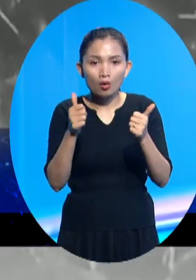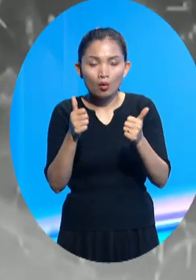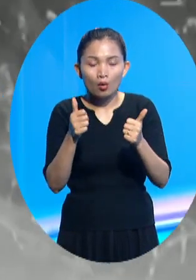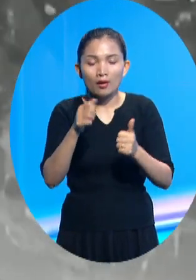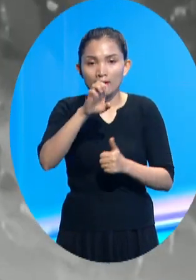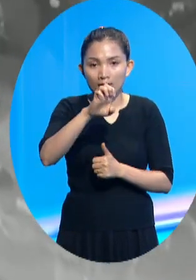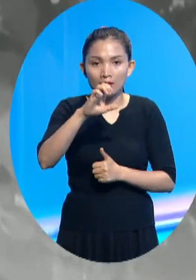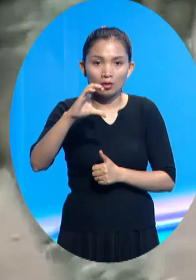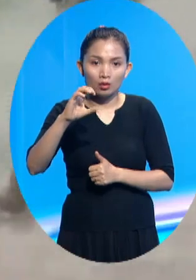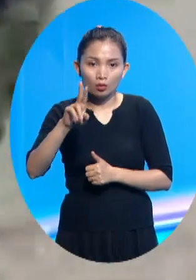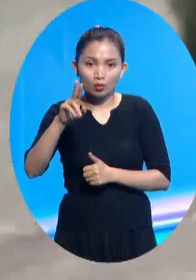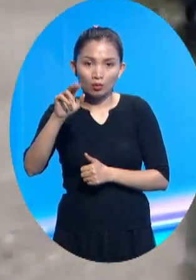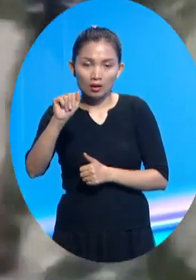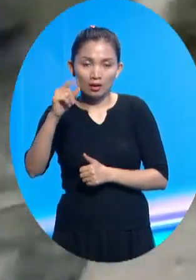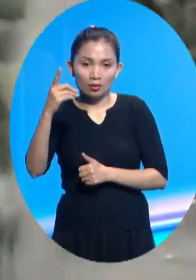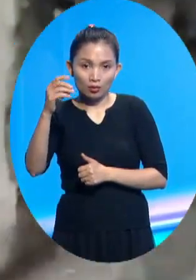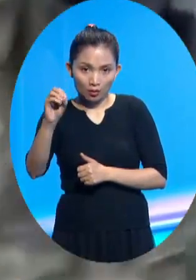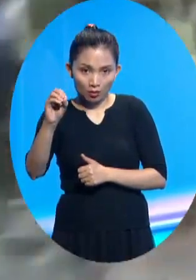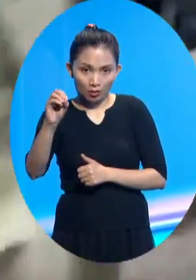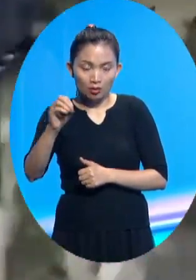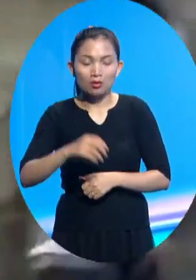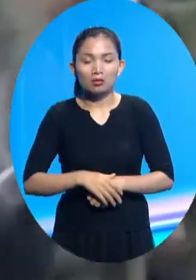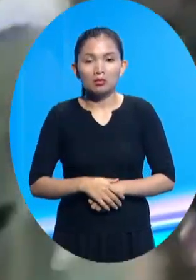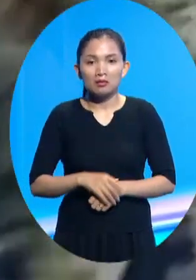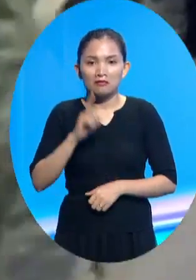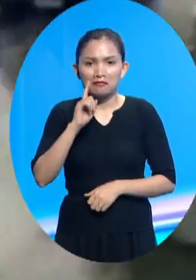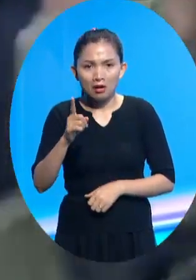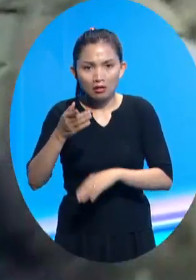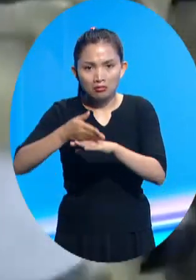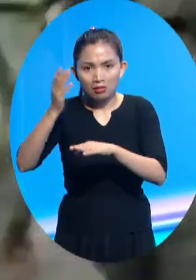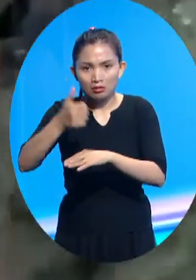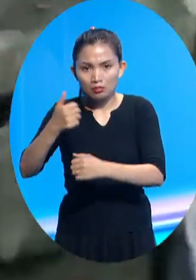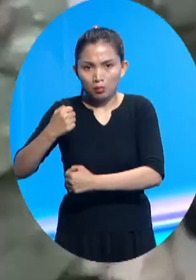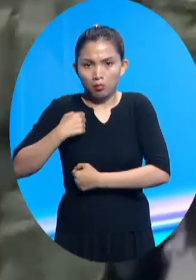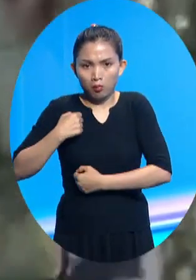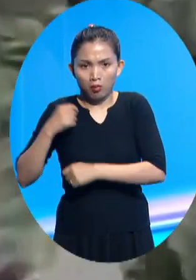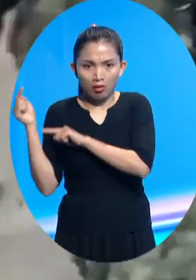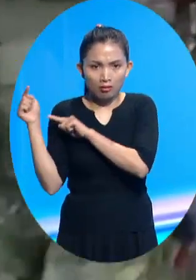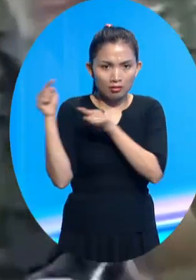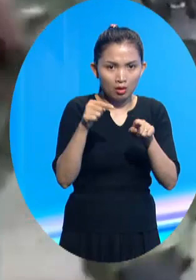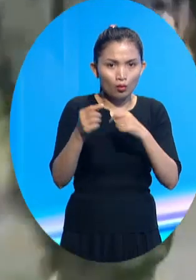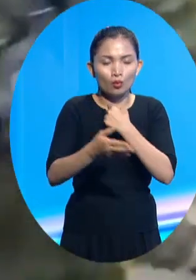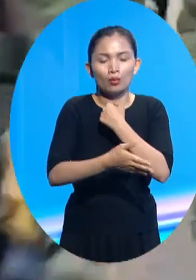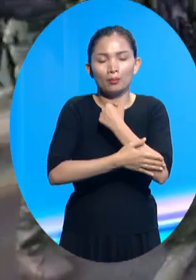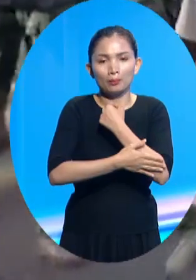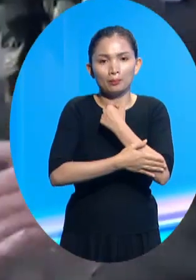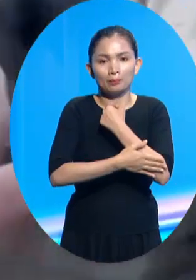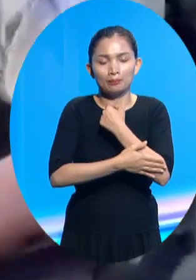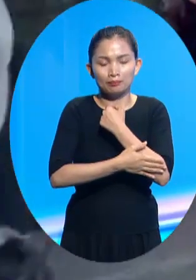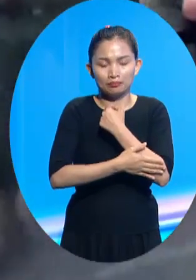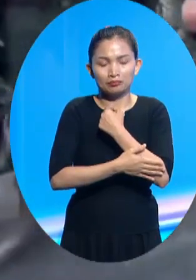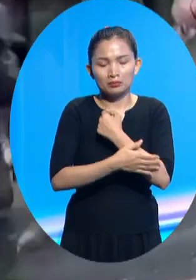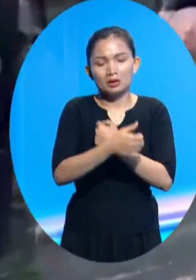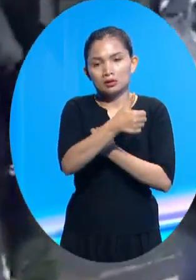huy động gần 3.000 nhân viên an ninh vào cua Dodo với các thành viên băng nhóm tai nghe tù cơ Z số 1 trong thành phố này cũng đã khiến hơn